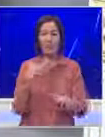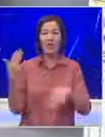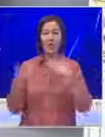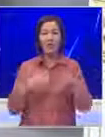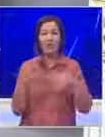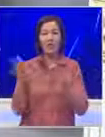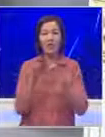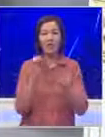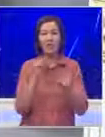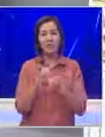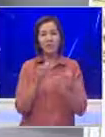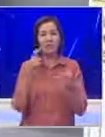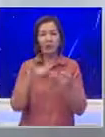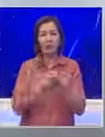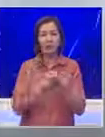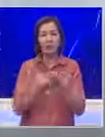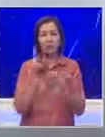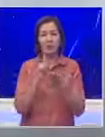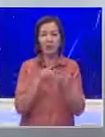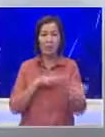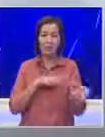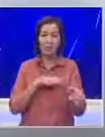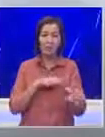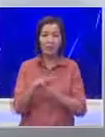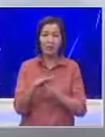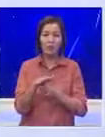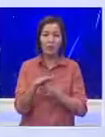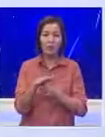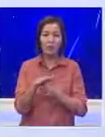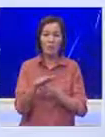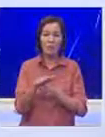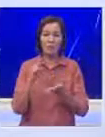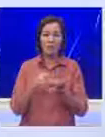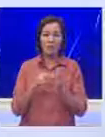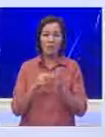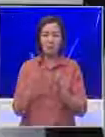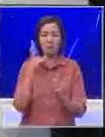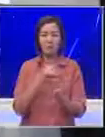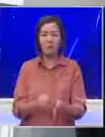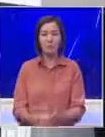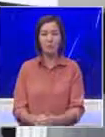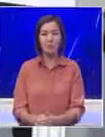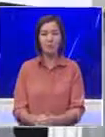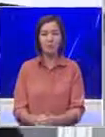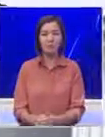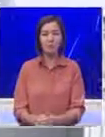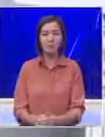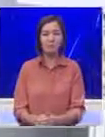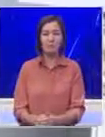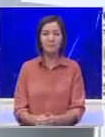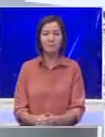жатыр. Ал мына жел электр станциясының қосылуы межелі міндетке жетуге тағы бір қадам.